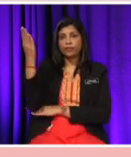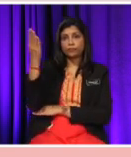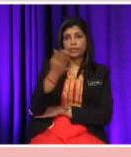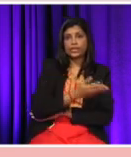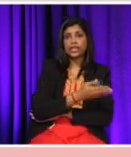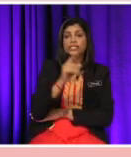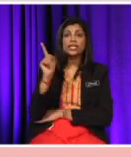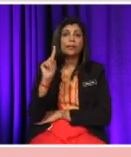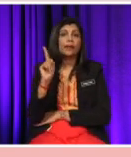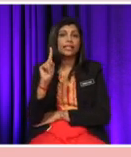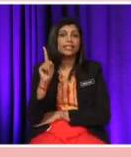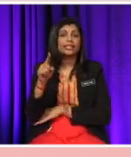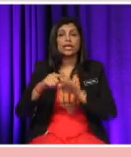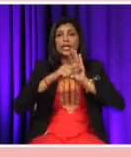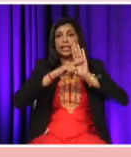273